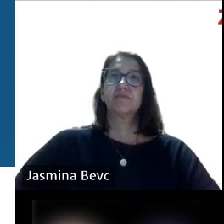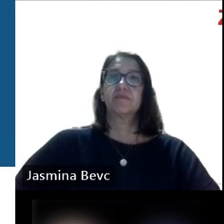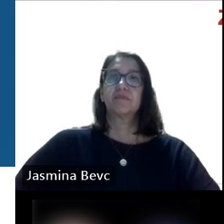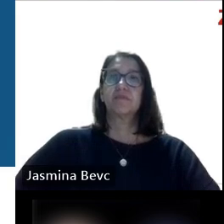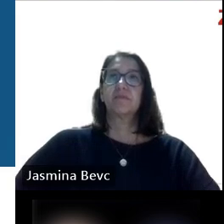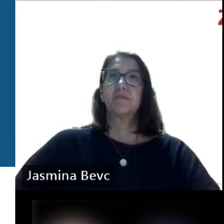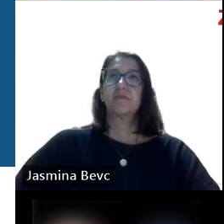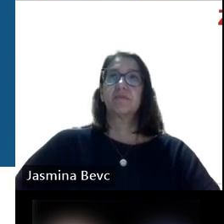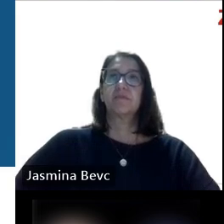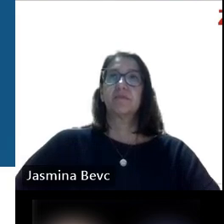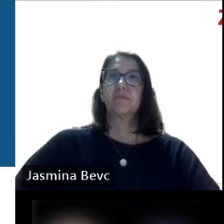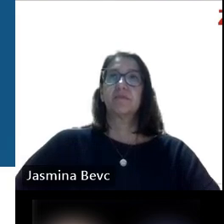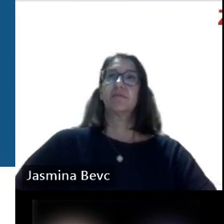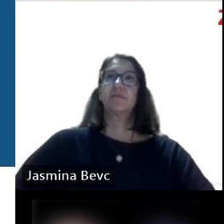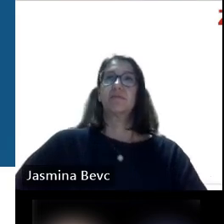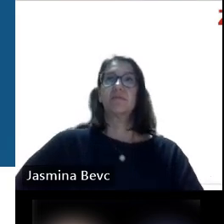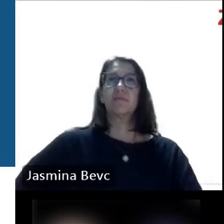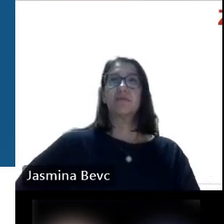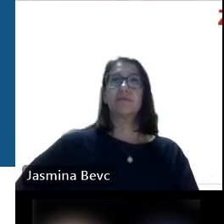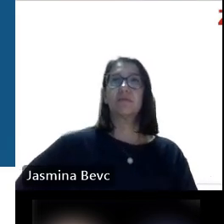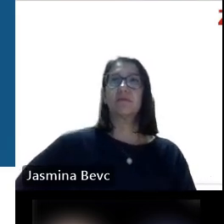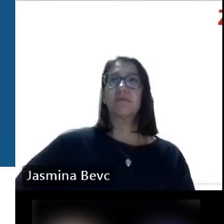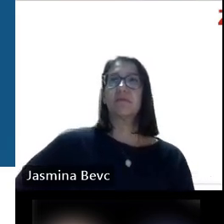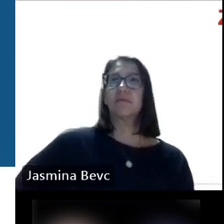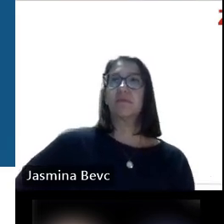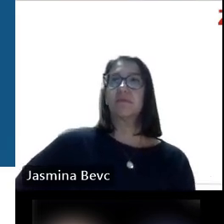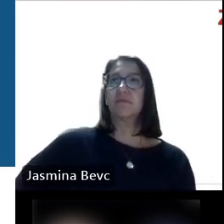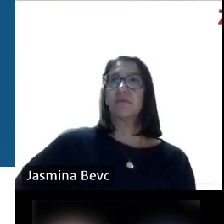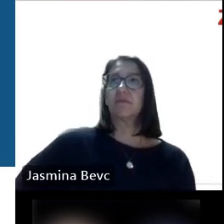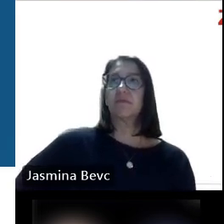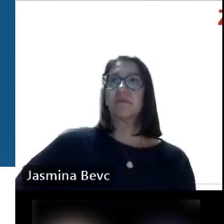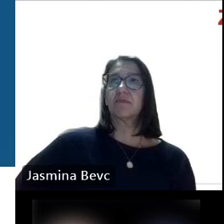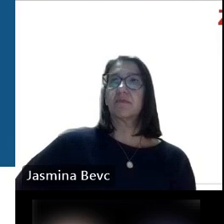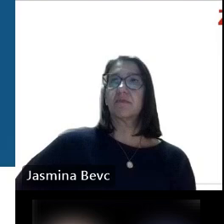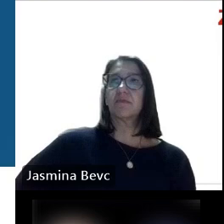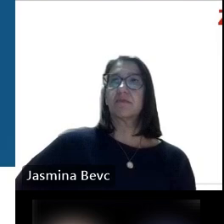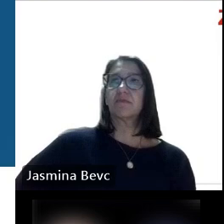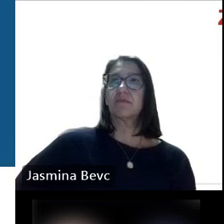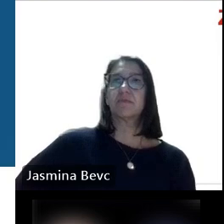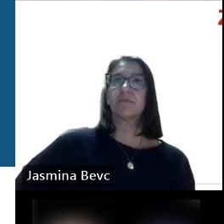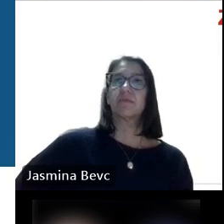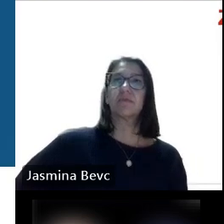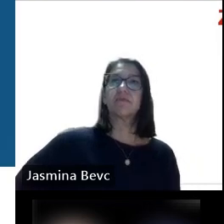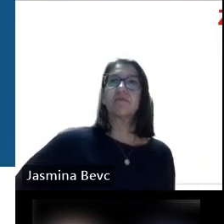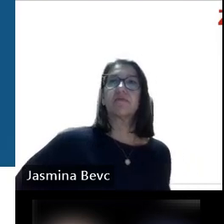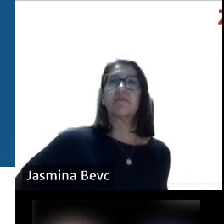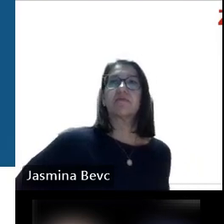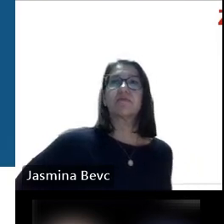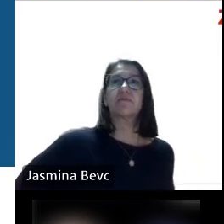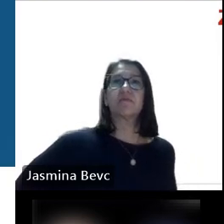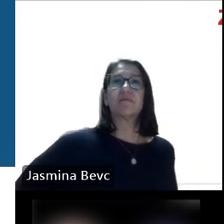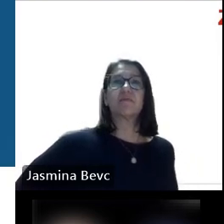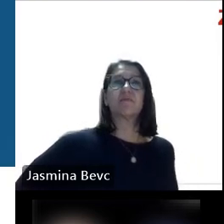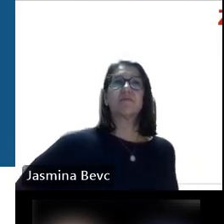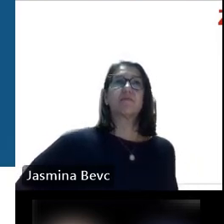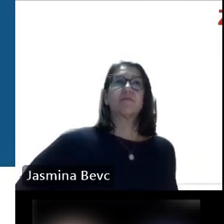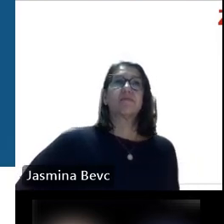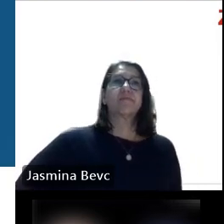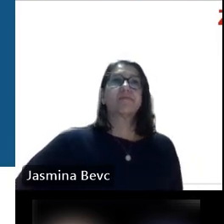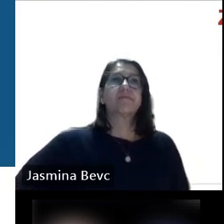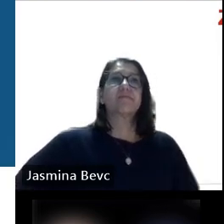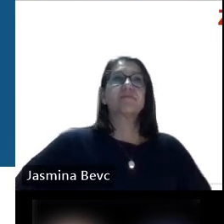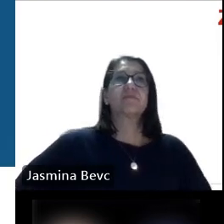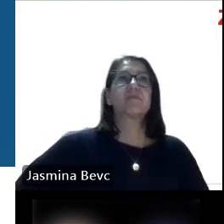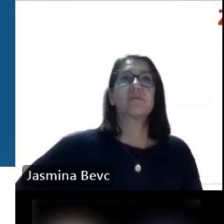Možno je, koliko pa je zadeva smiselna, je pa stvar debate oziroma vprašanje. Če ima neizolirano hišo, je